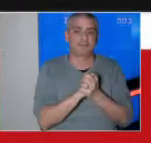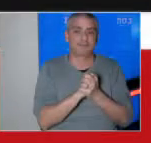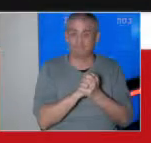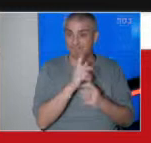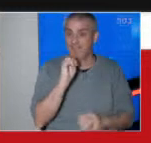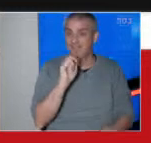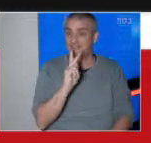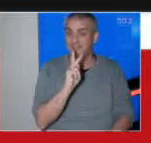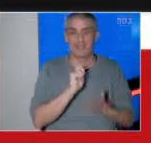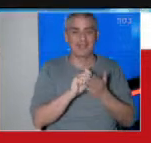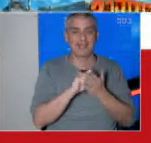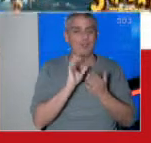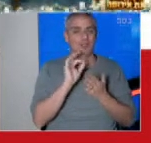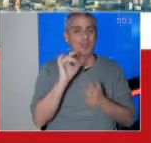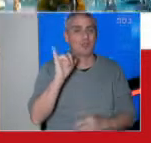וויינט, שלום לך.